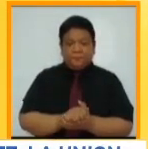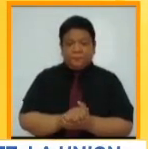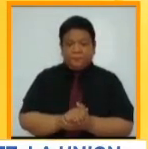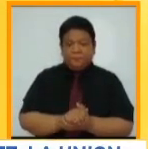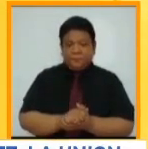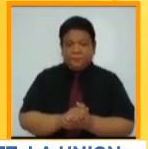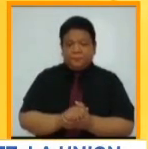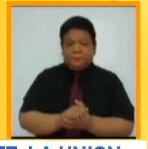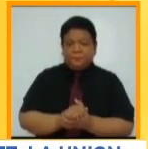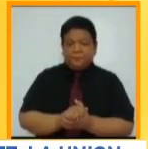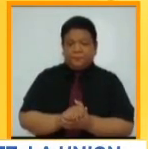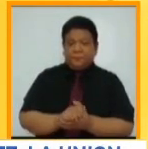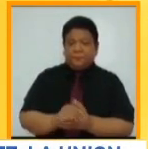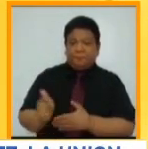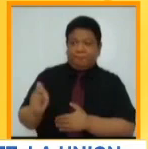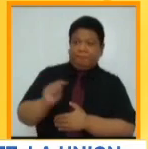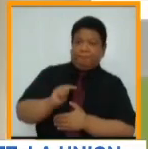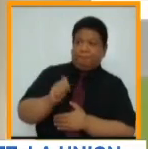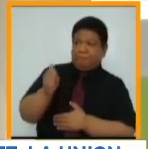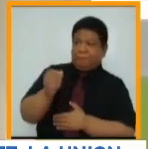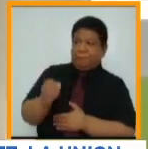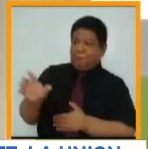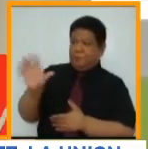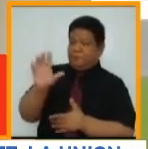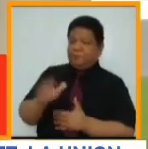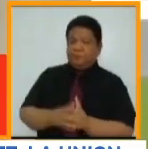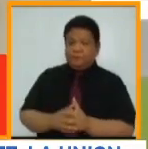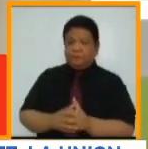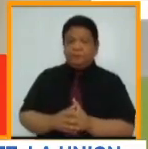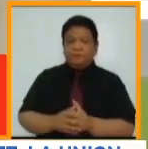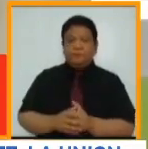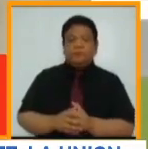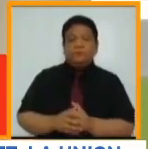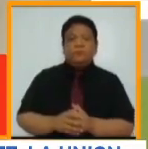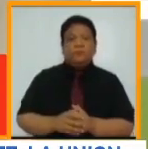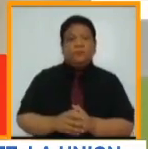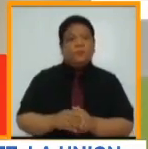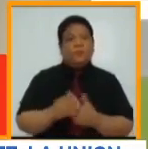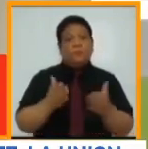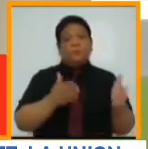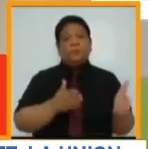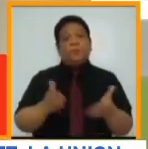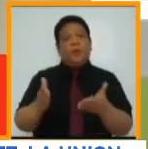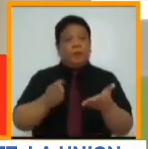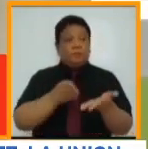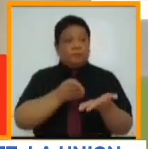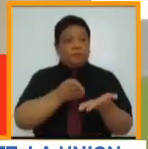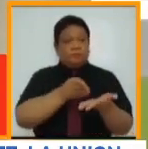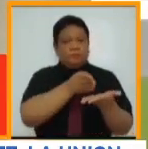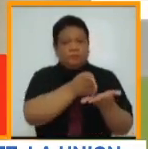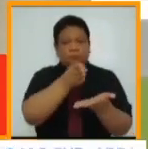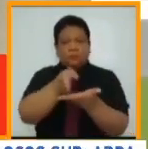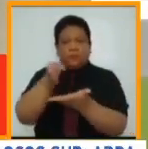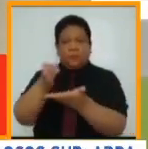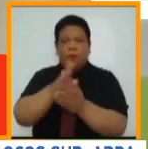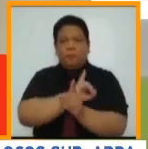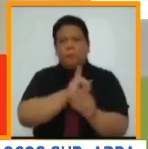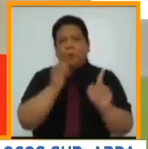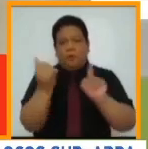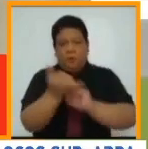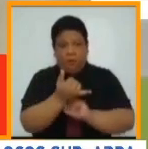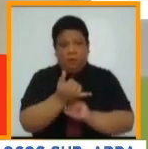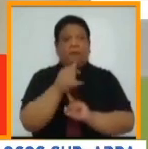Maayong aga, Ivan. Barangay-based vaccination rollout ang isa sa mga dahilan kung bakit napabilang ang Iloilo City